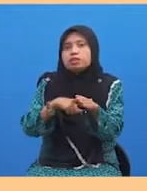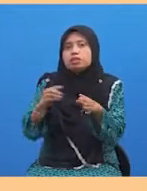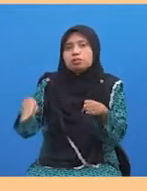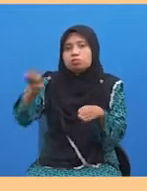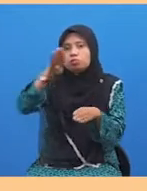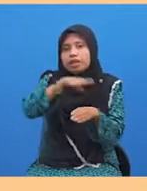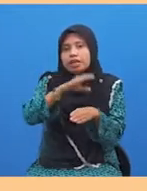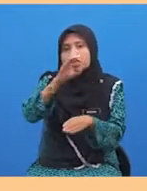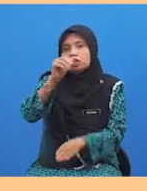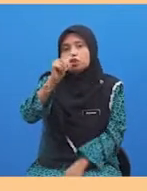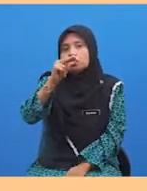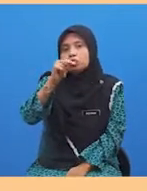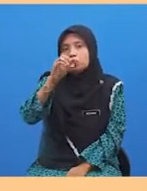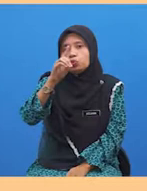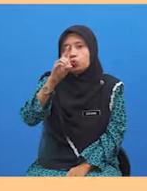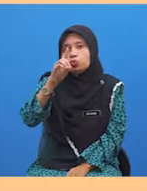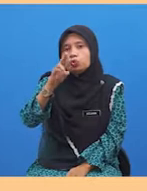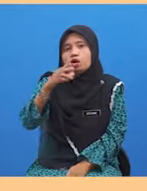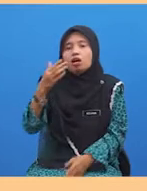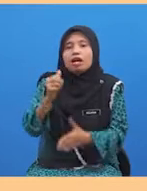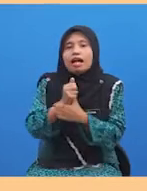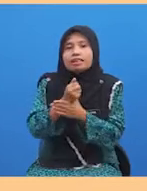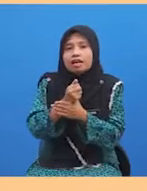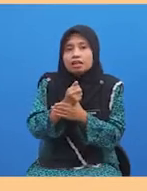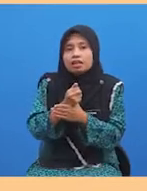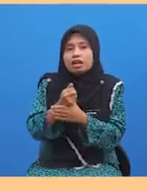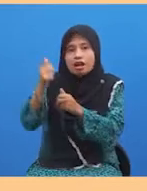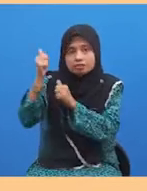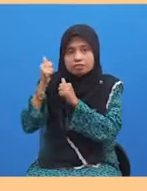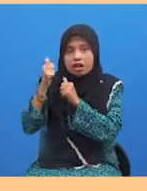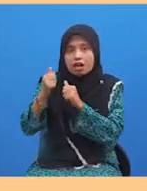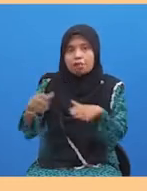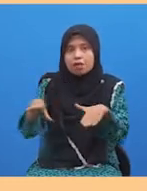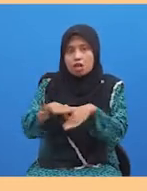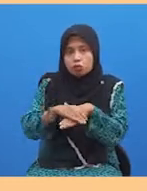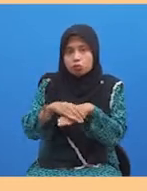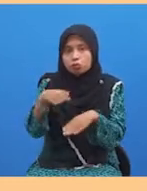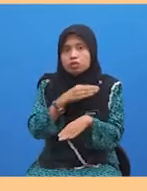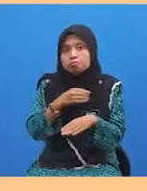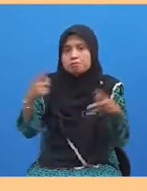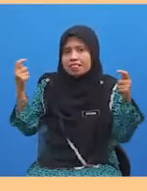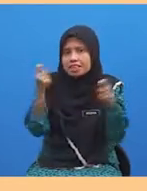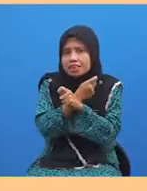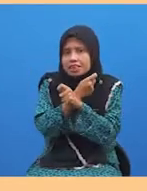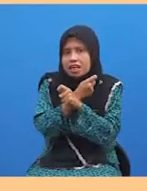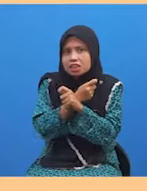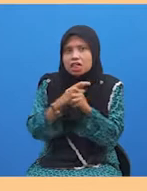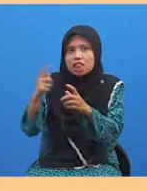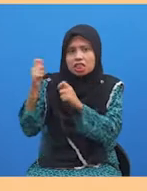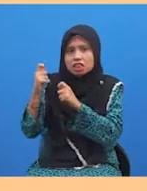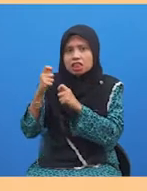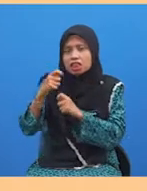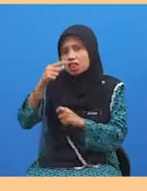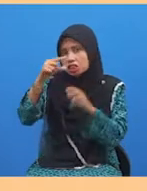di Bukit Candu antara askar Melayu menentang tentera Jepun.